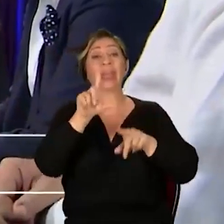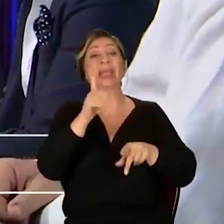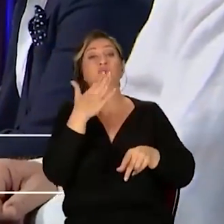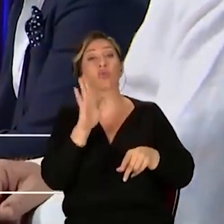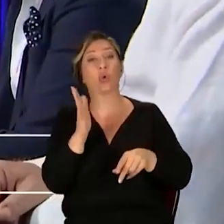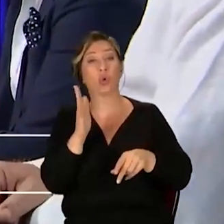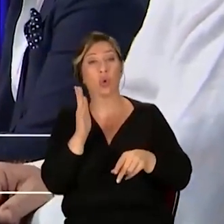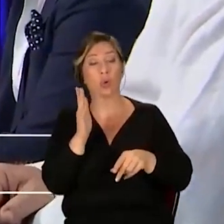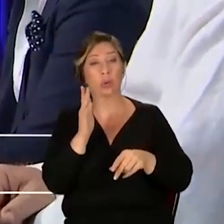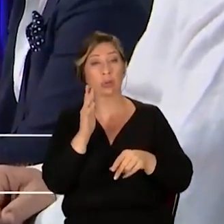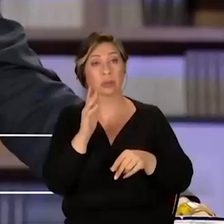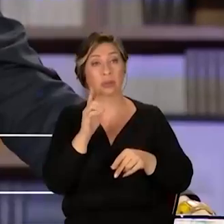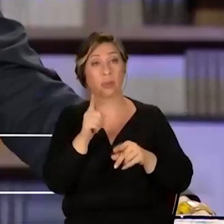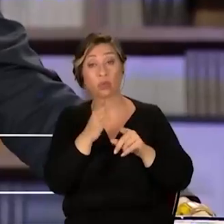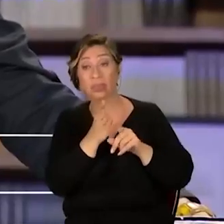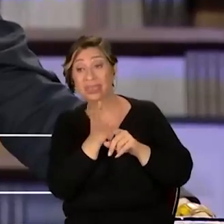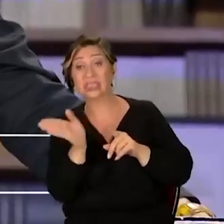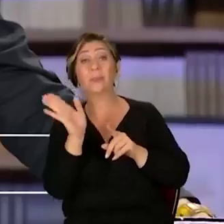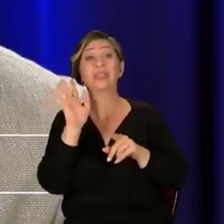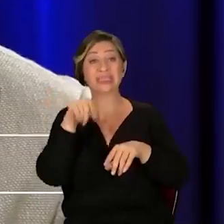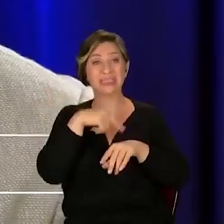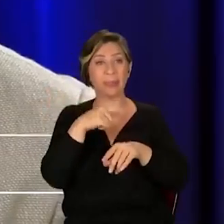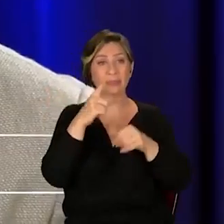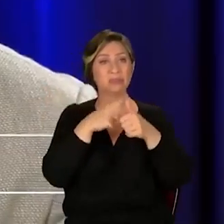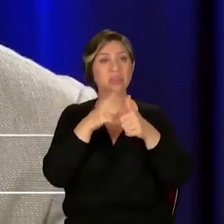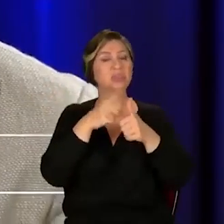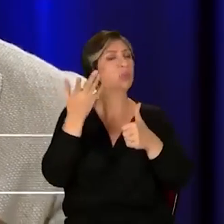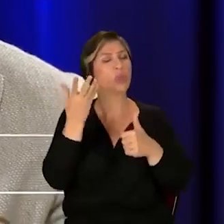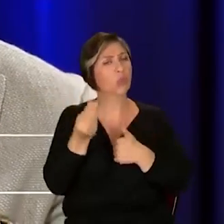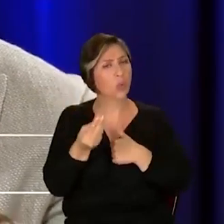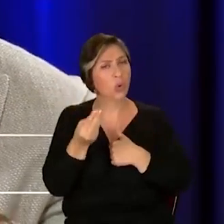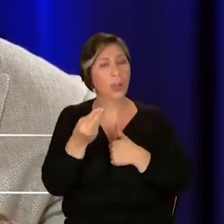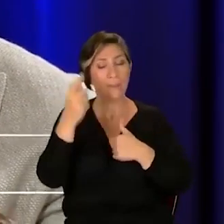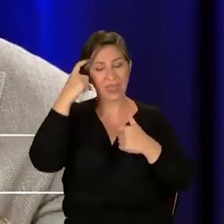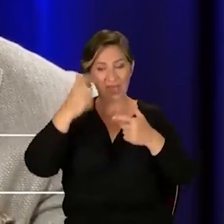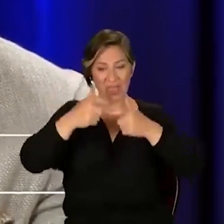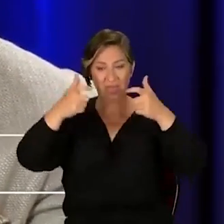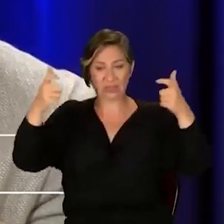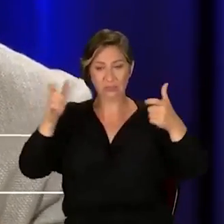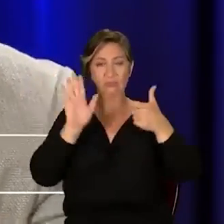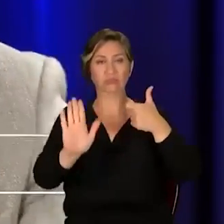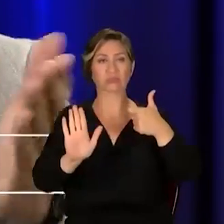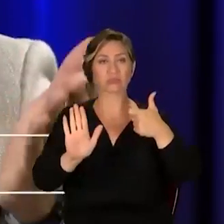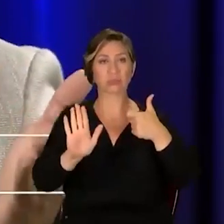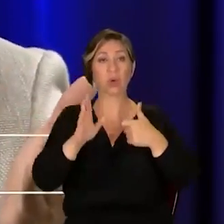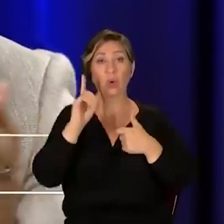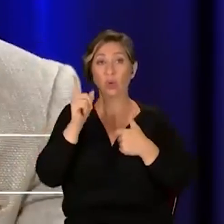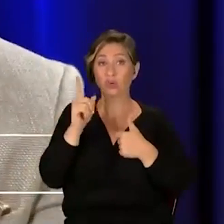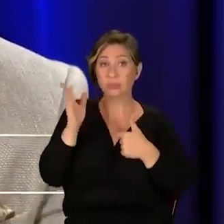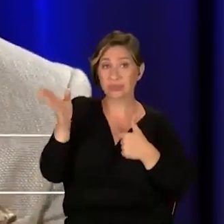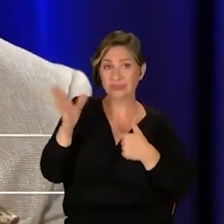Şeye geçemediği bu zaman, buraya geçemediği zaman birincisi ne yapmış oluyorsunuz? Beynin gelişmesini de engelliyorsunuz. Tabii hocamızın